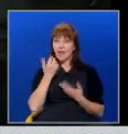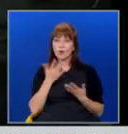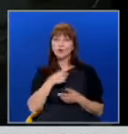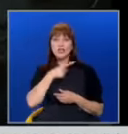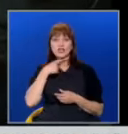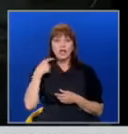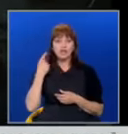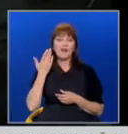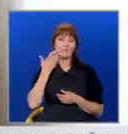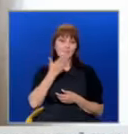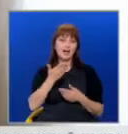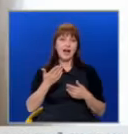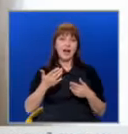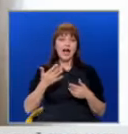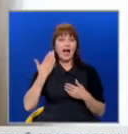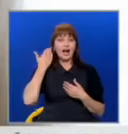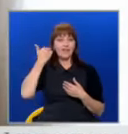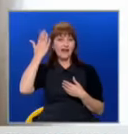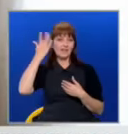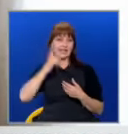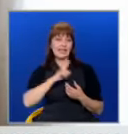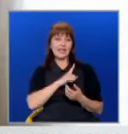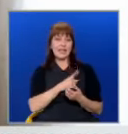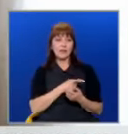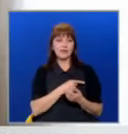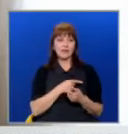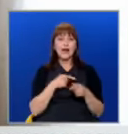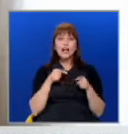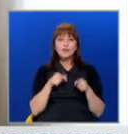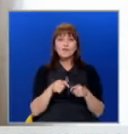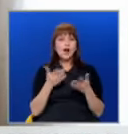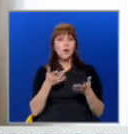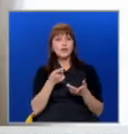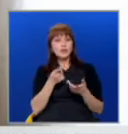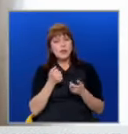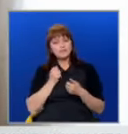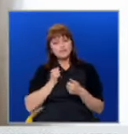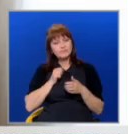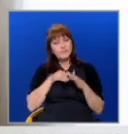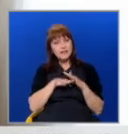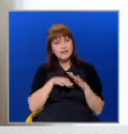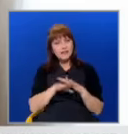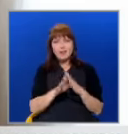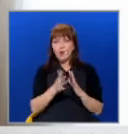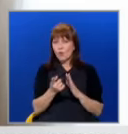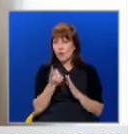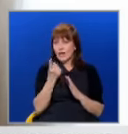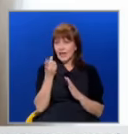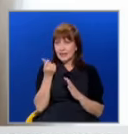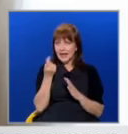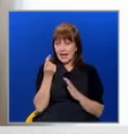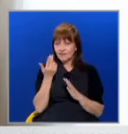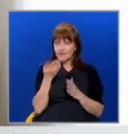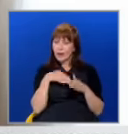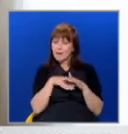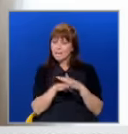жертва главната героиня. Това, на което те обикновено разчитат, са някъде около 1000 лева,